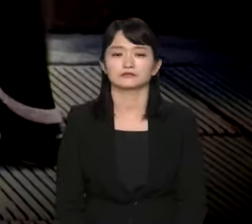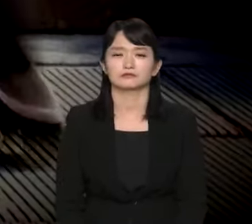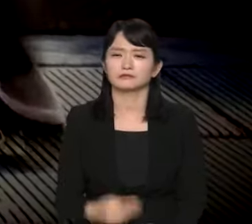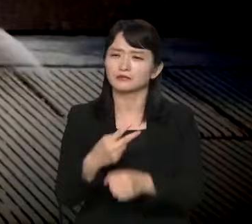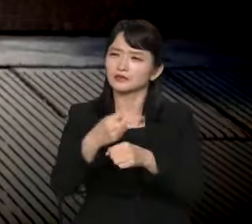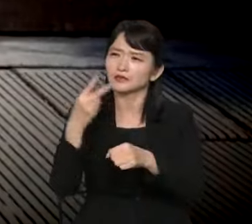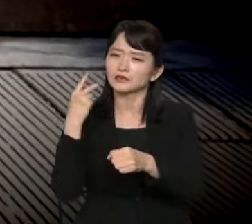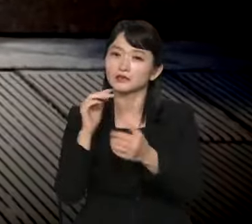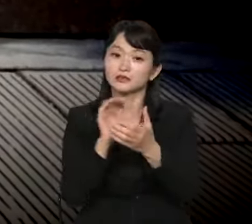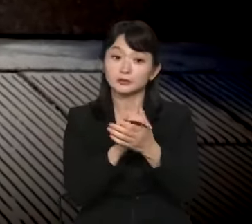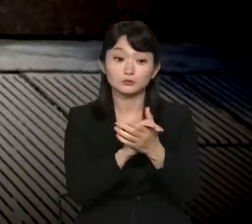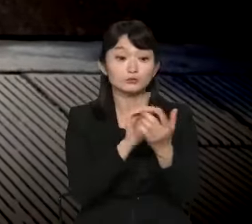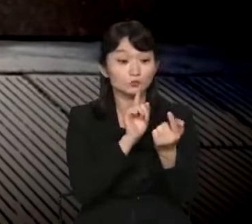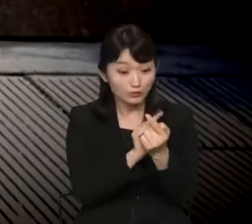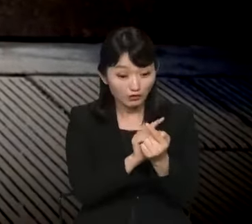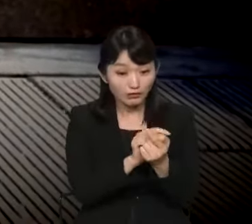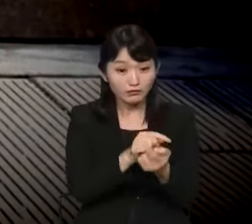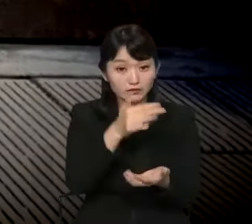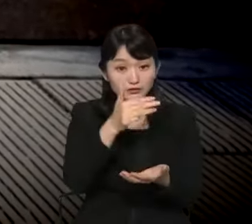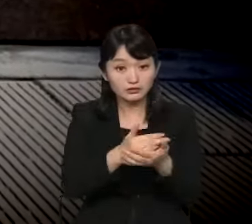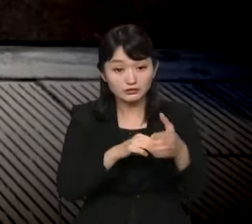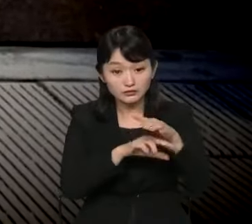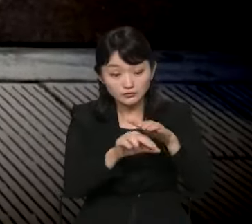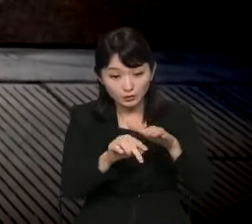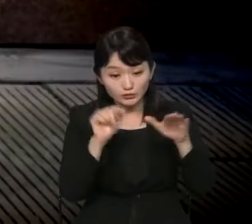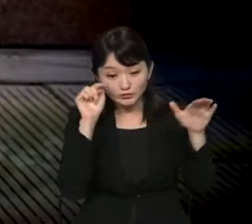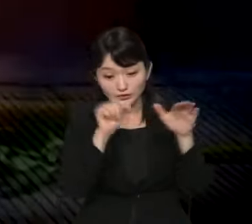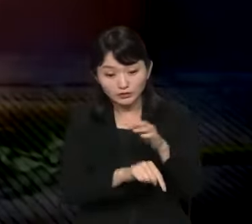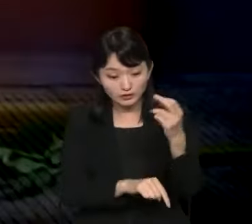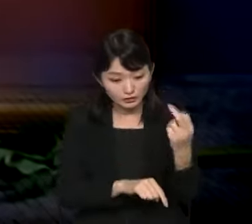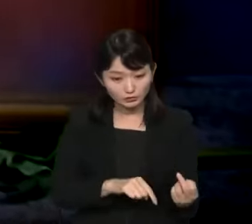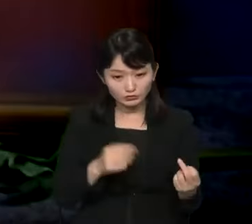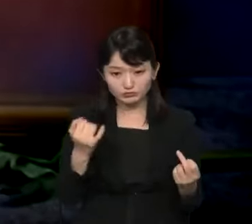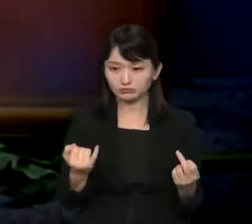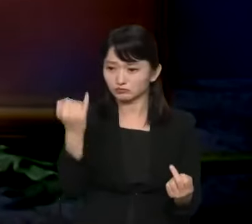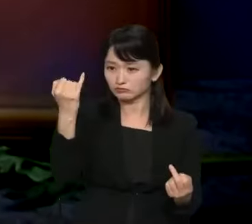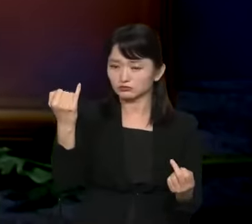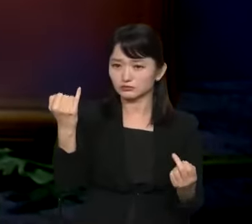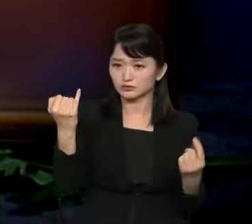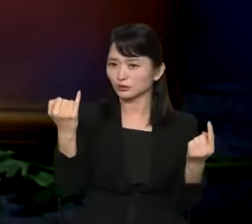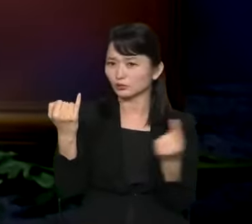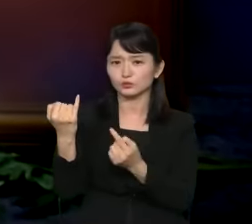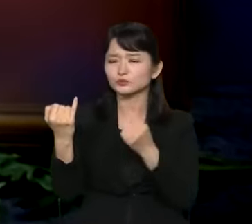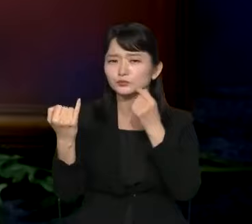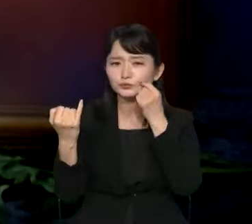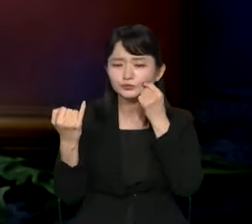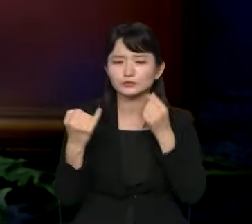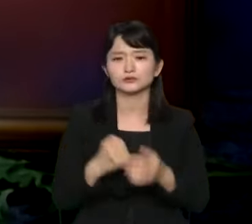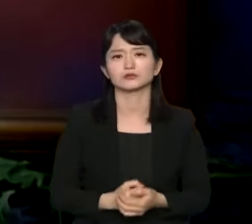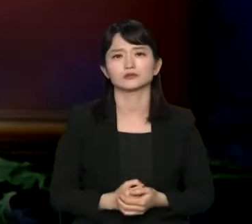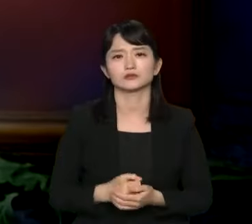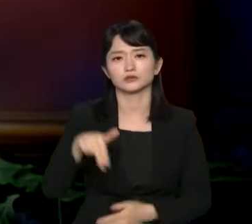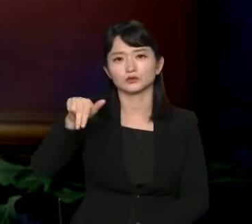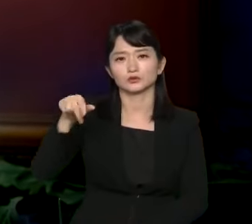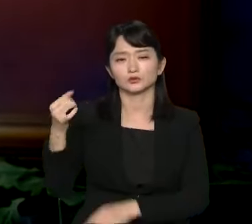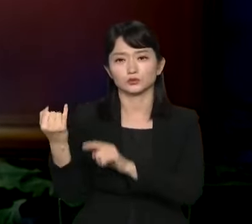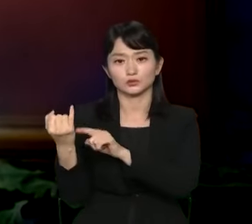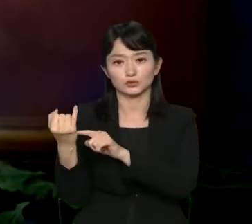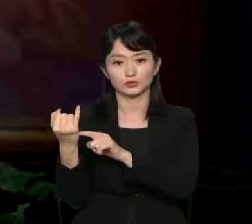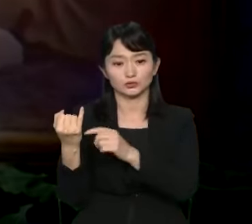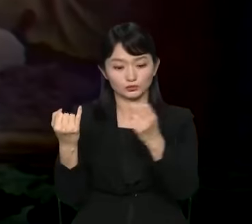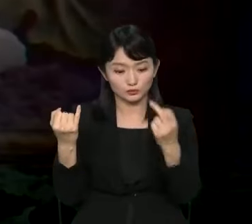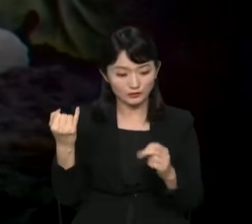2년 전 친구를 만난다며 이태원에 간 동생은 누나 곁으로 돌아오지 못했습니다. 조경미 씨는 동생을 떠나보낸 그